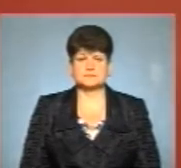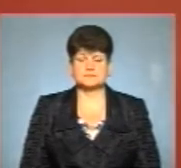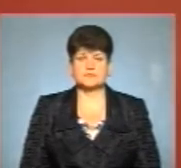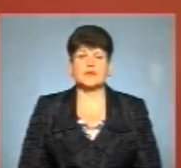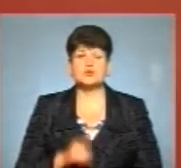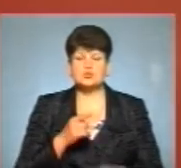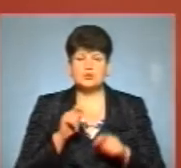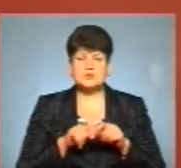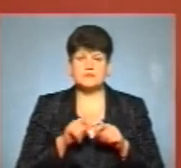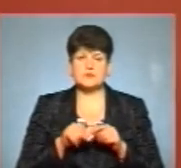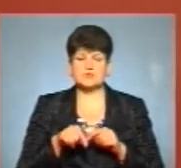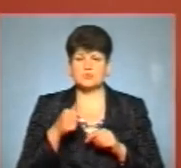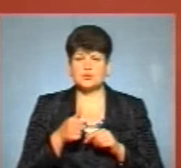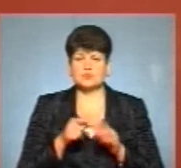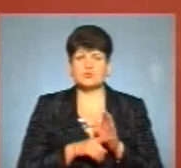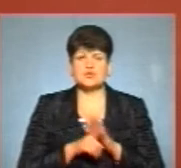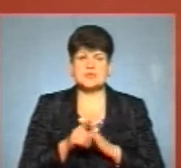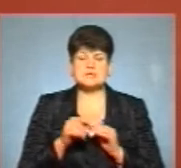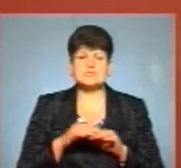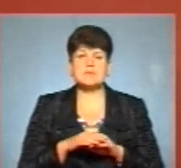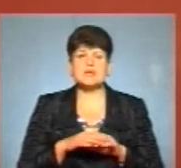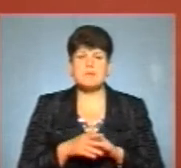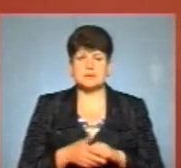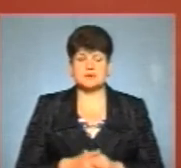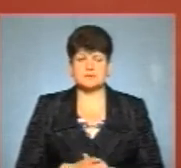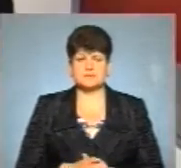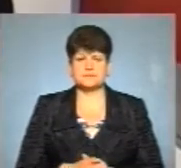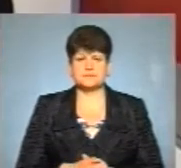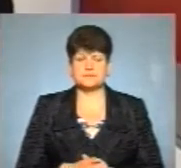Чому тестування цьогоріч починається з математики саме?